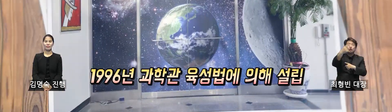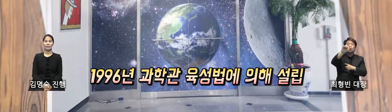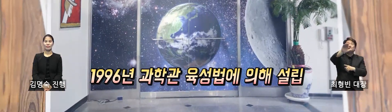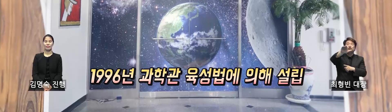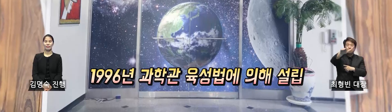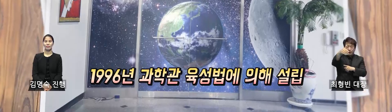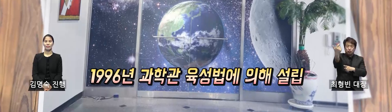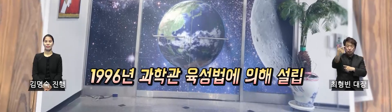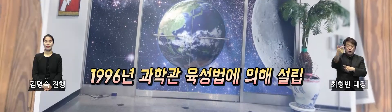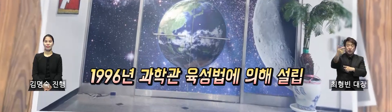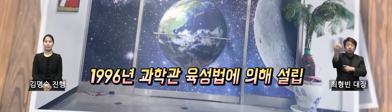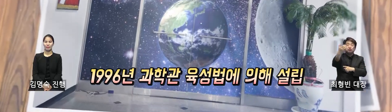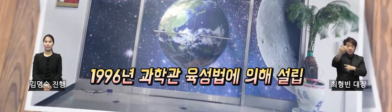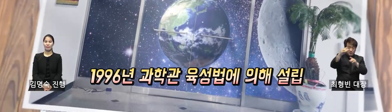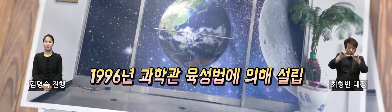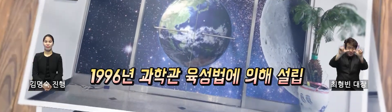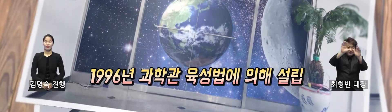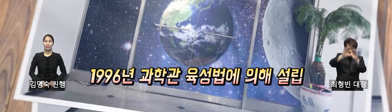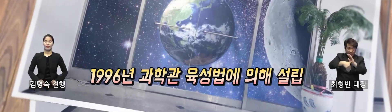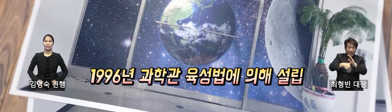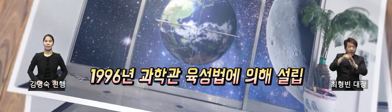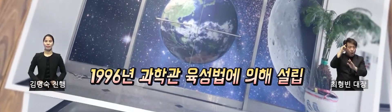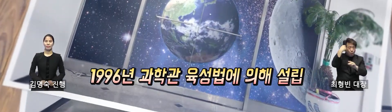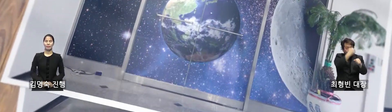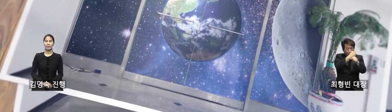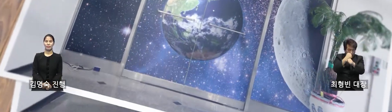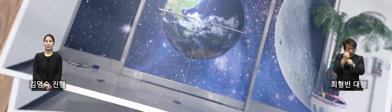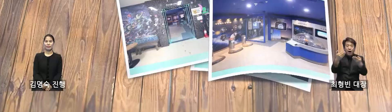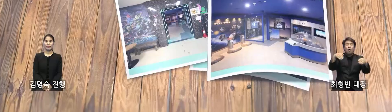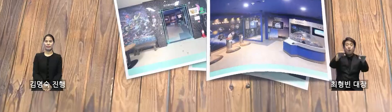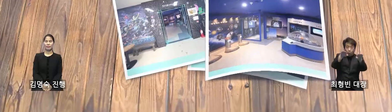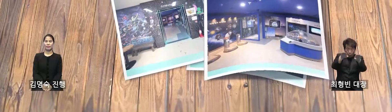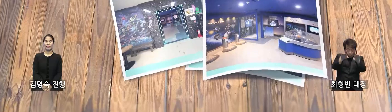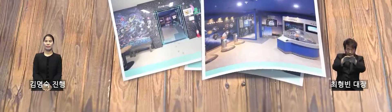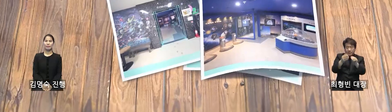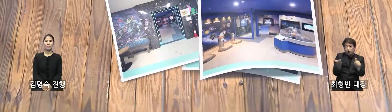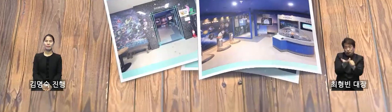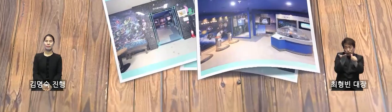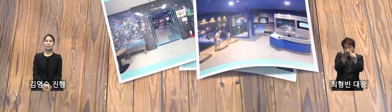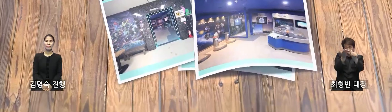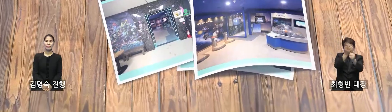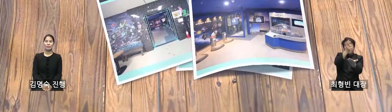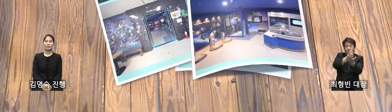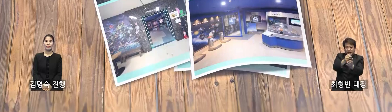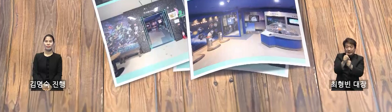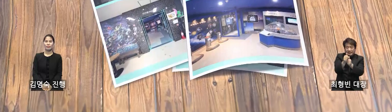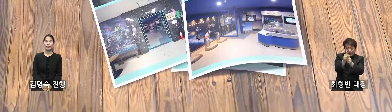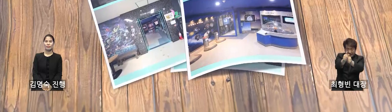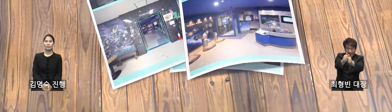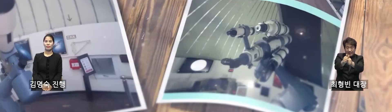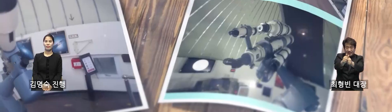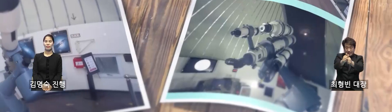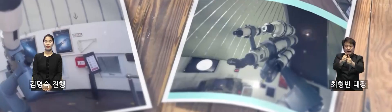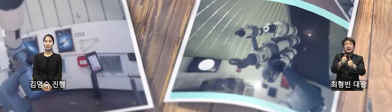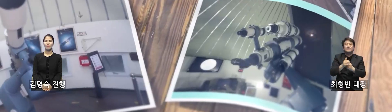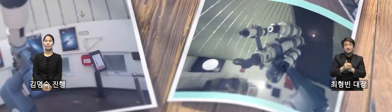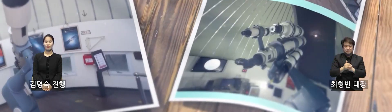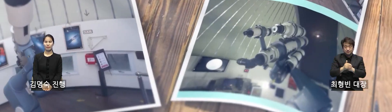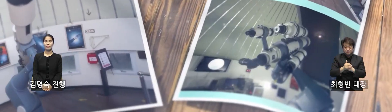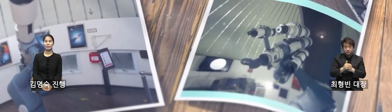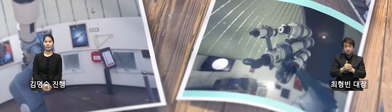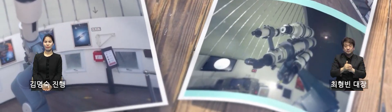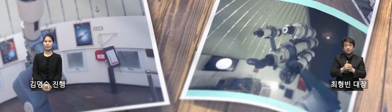육성법 에 의해서 그 당시에 우리나라가 과학 입안이 에 다른 선진국에 비슷 이제 있었습니다